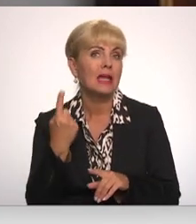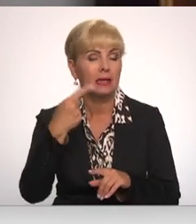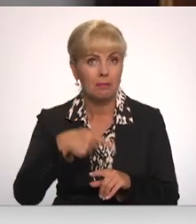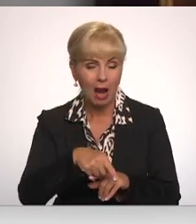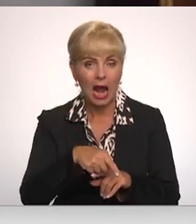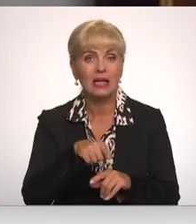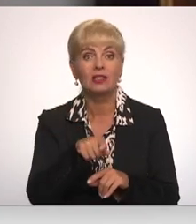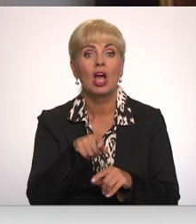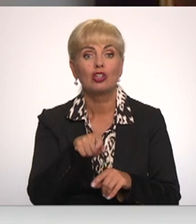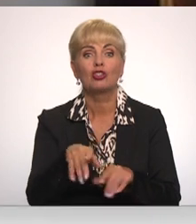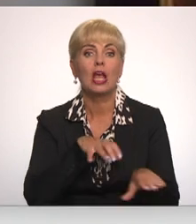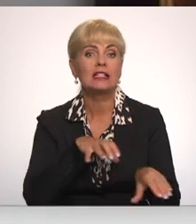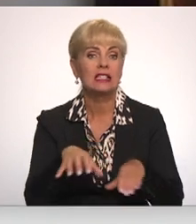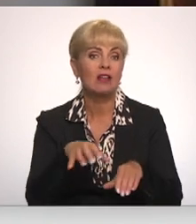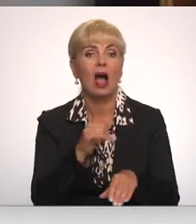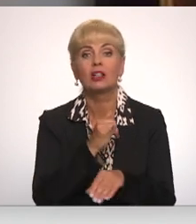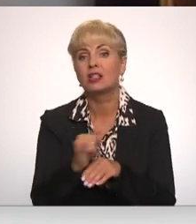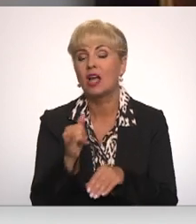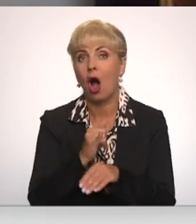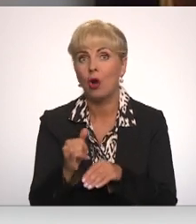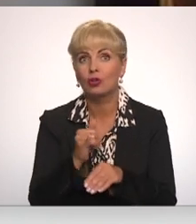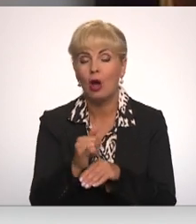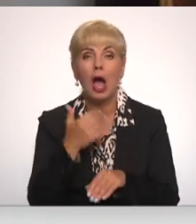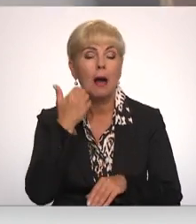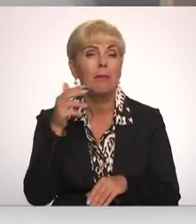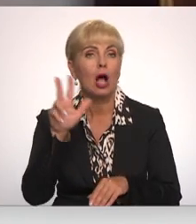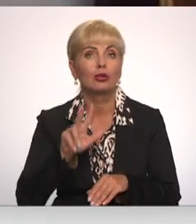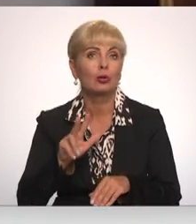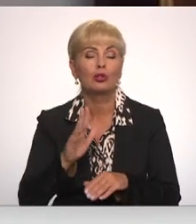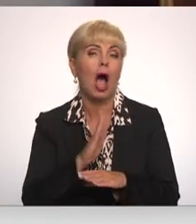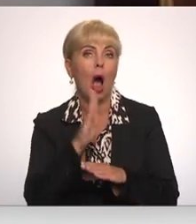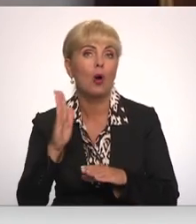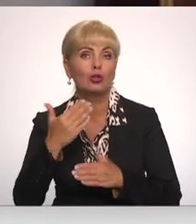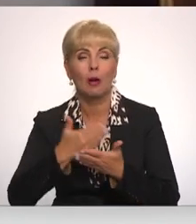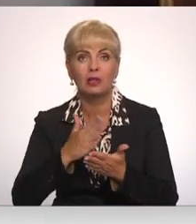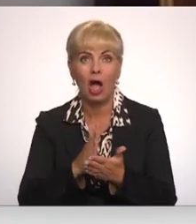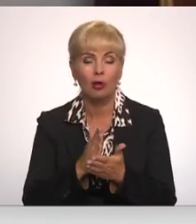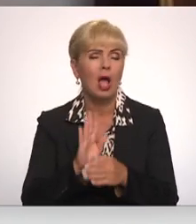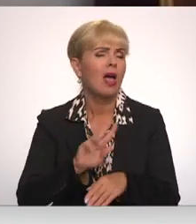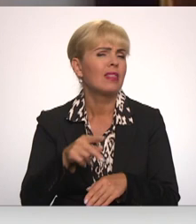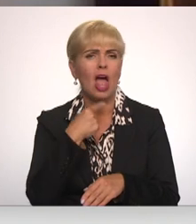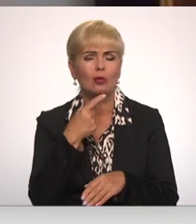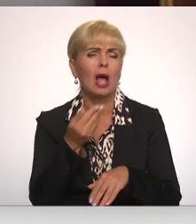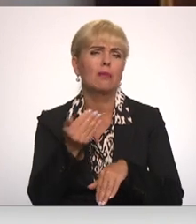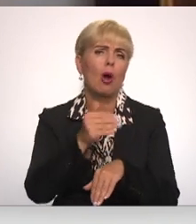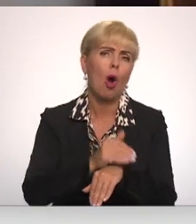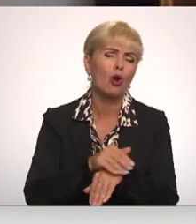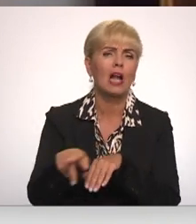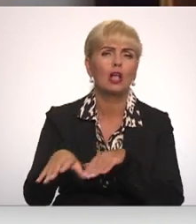te dzīvnieka ceļojums Baltijas jūras austrumu daļā. Neskaitot šī konkrētā dzīvnieka ceļojuma, ja,